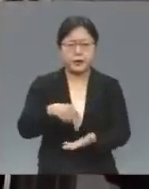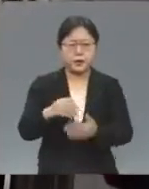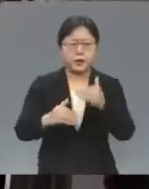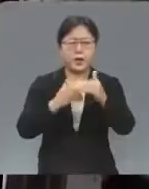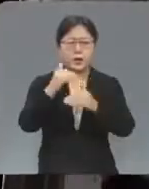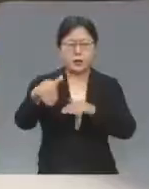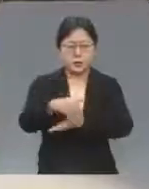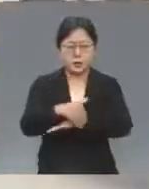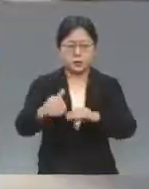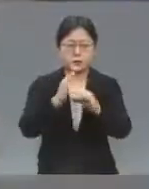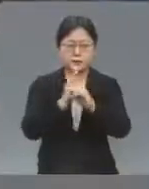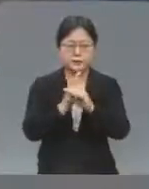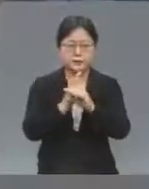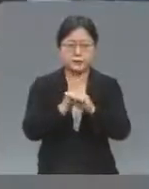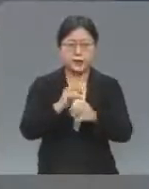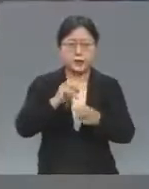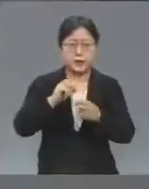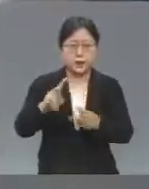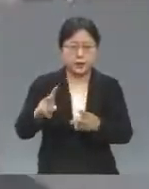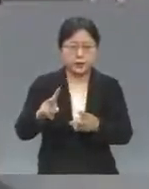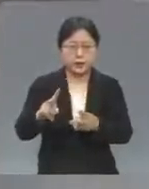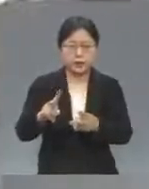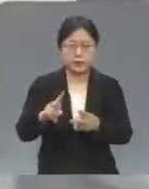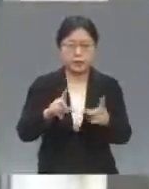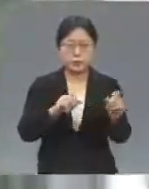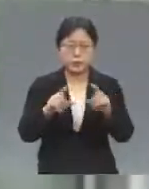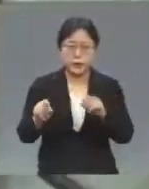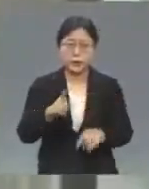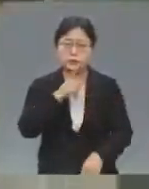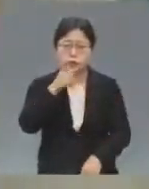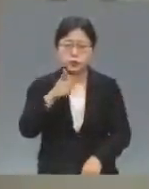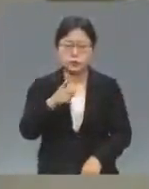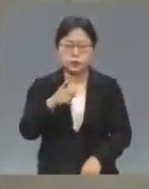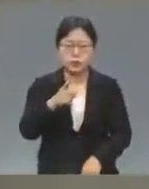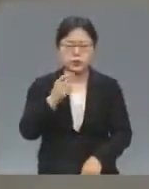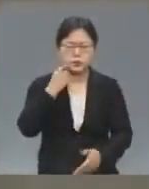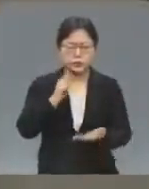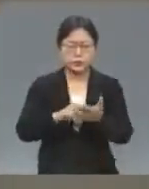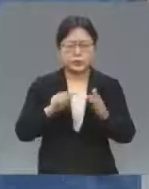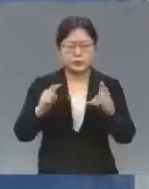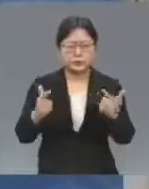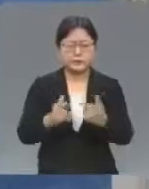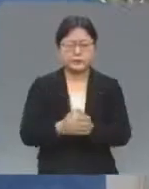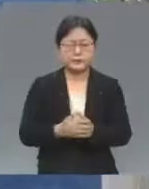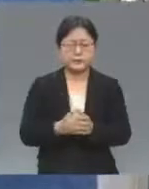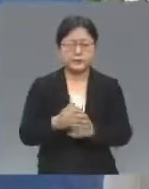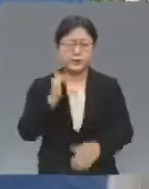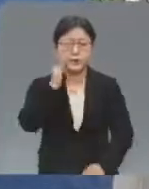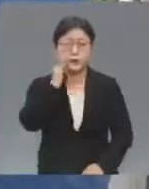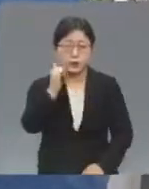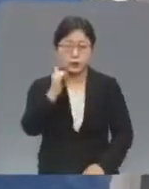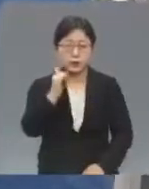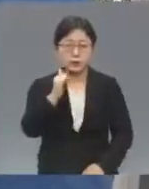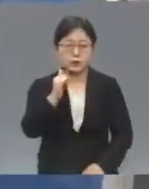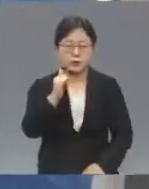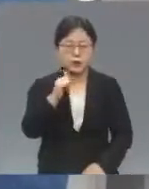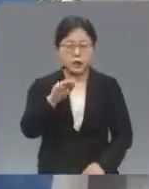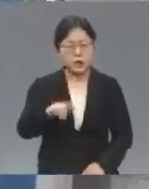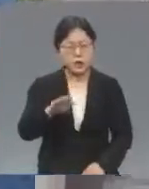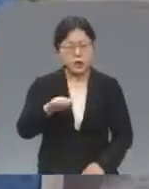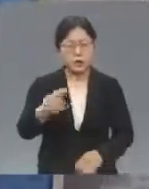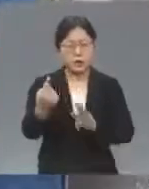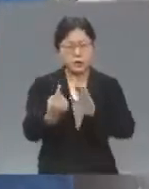오르내리고 있습니다 택배 물건을 받기도 어렵고 배달음식을 주문하는 것도 쉽지 않습니다 연락해서 왠만하면 제동을 치라고 하는데